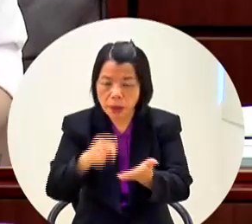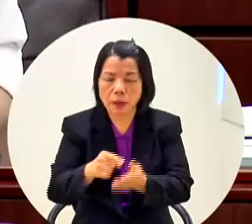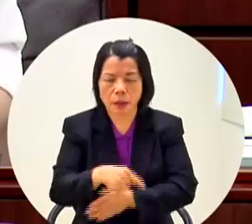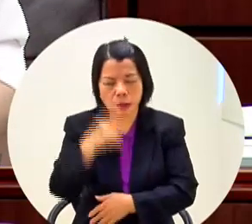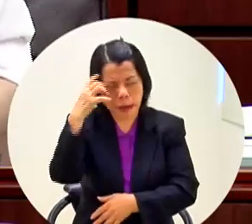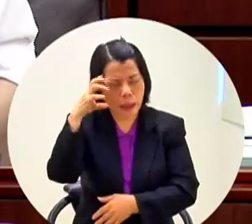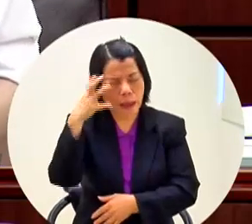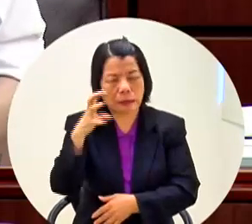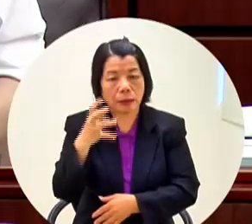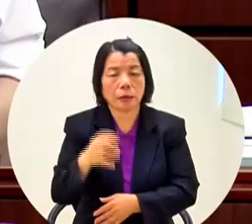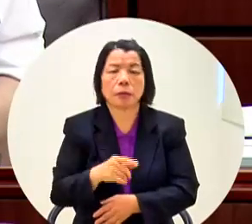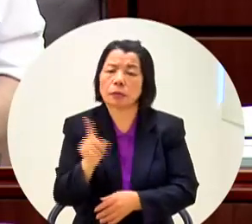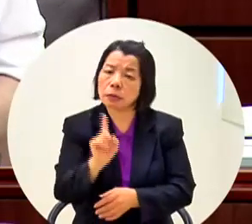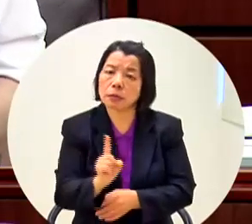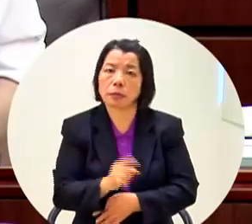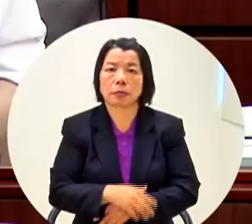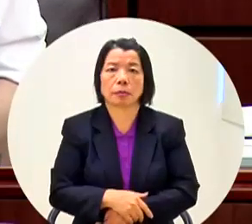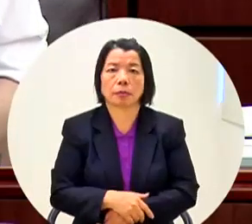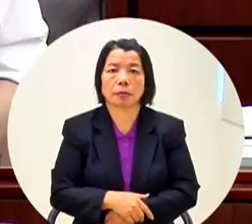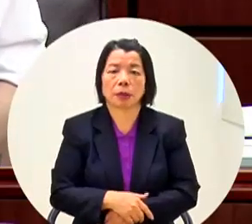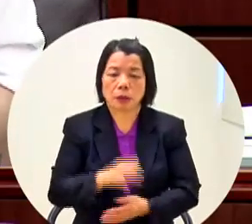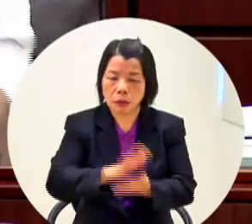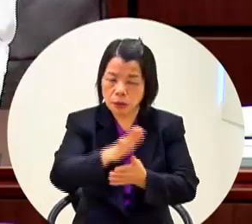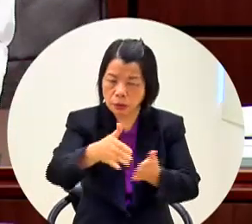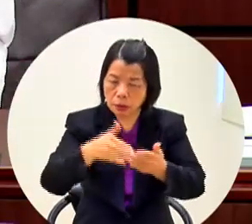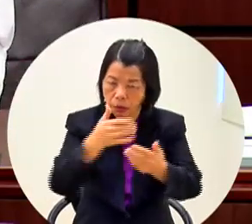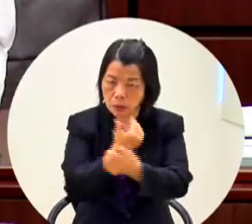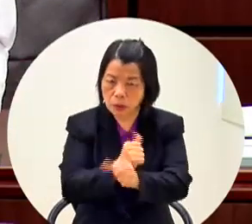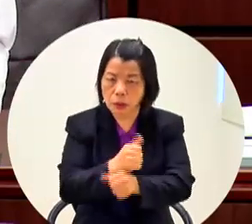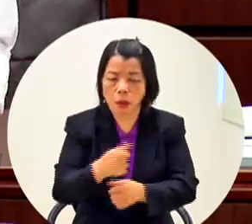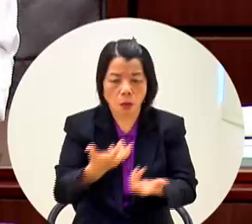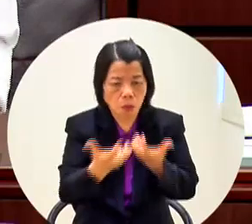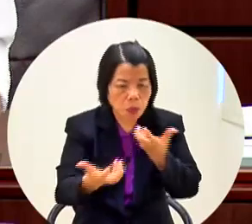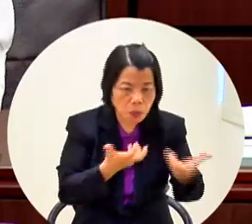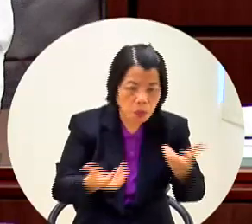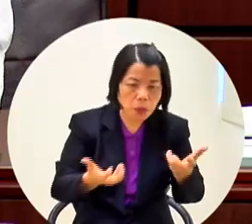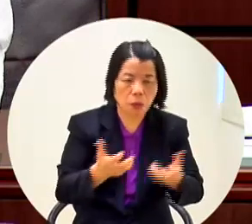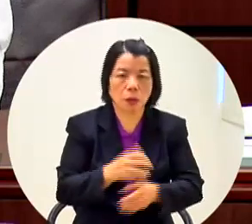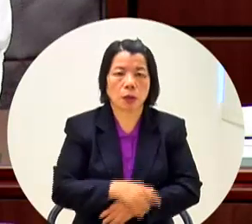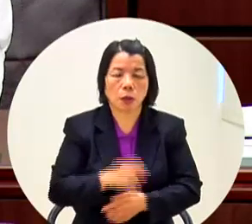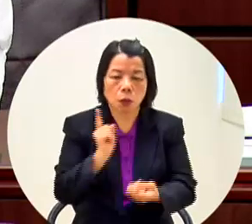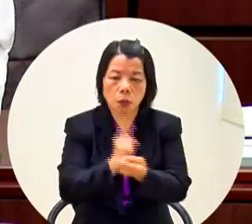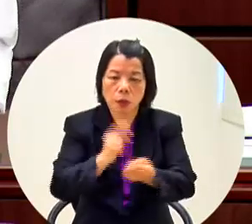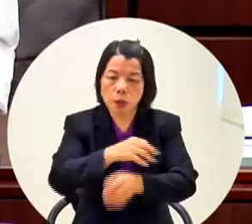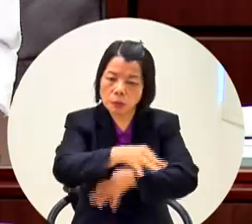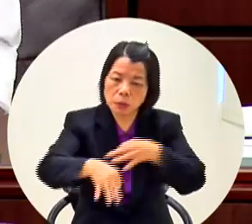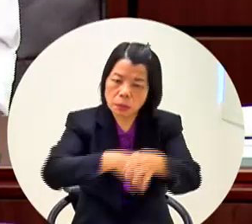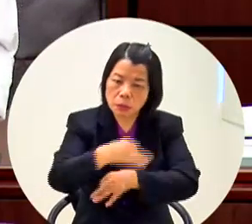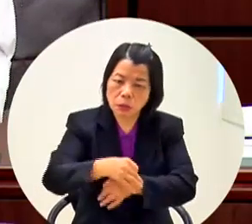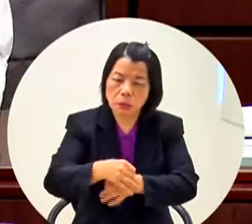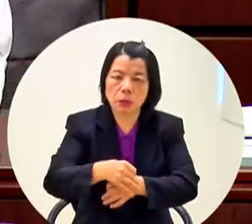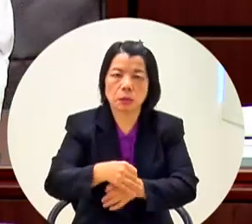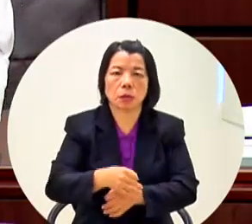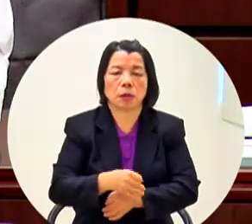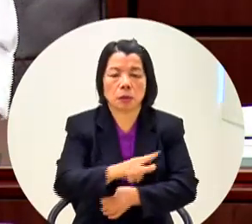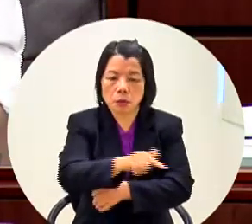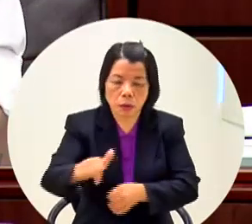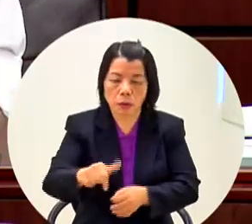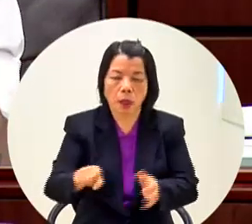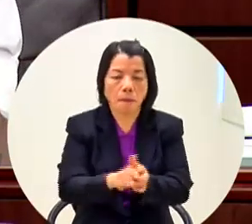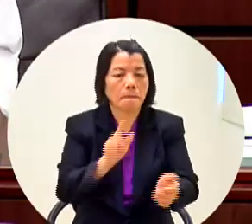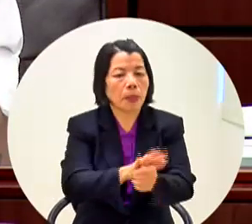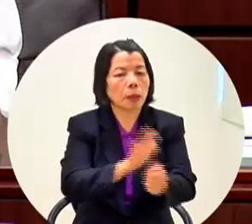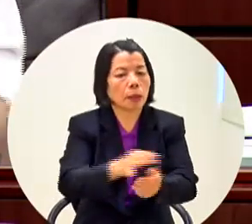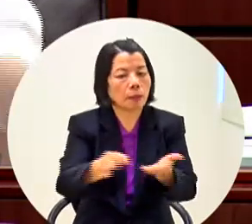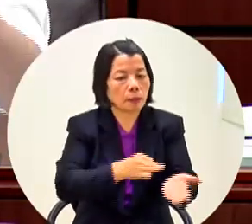分，这个就要将来我们要考量怎么分散他们的经济作物，还有一个帮他们卖，这一点